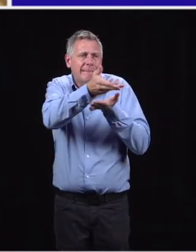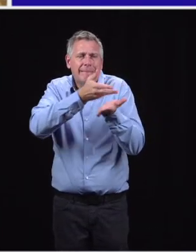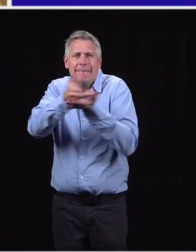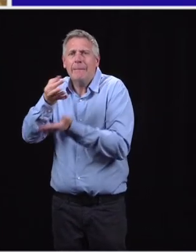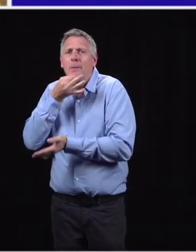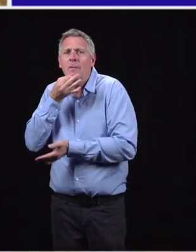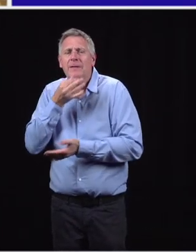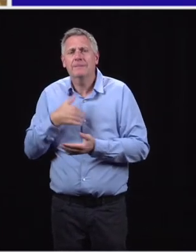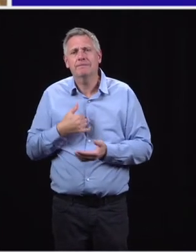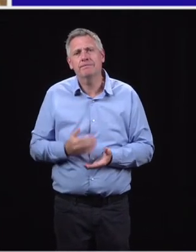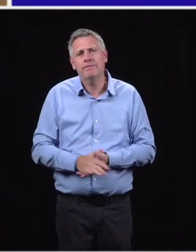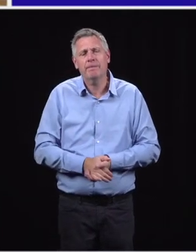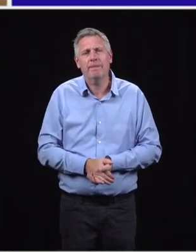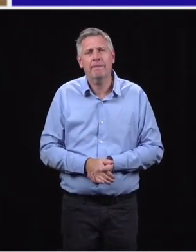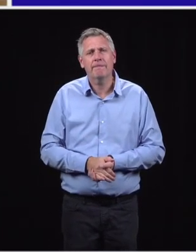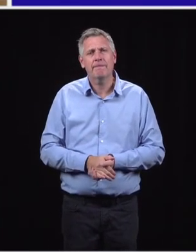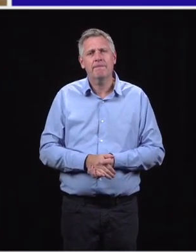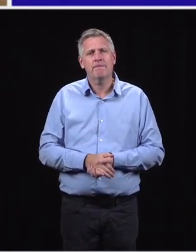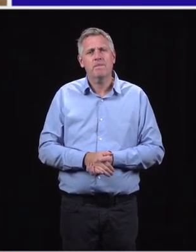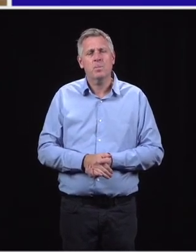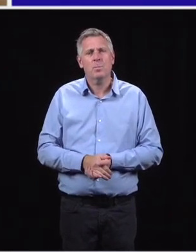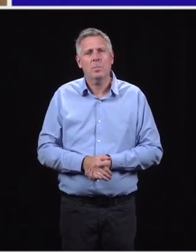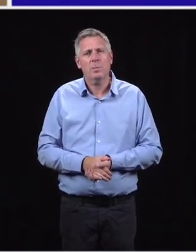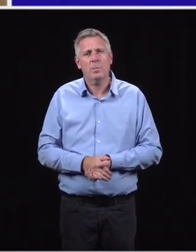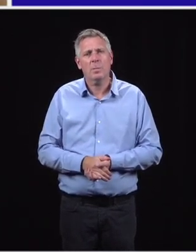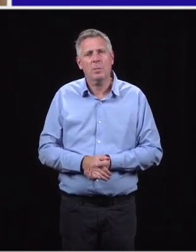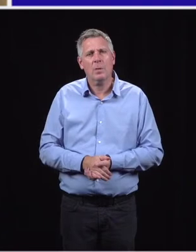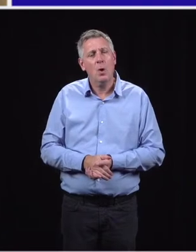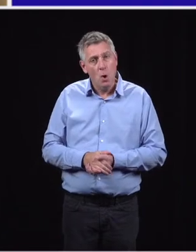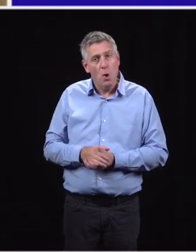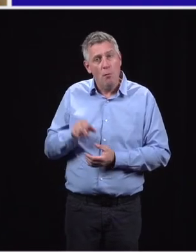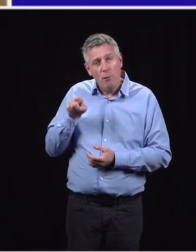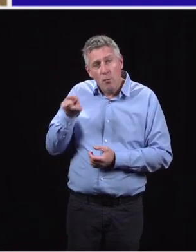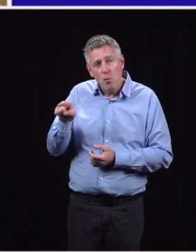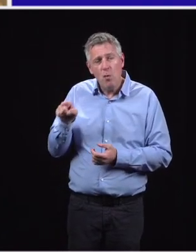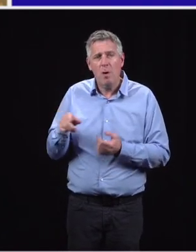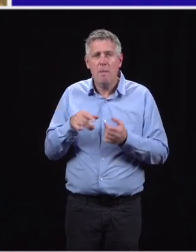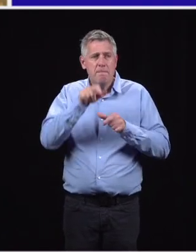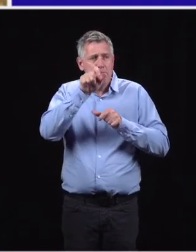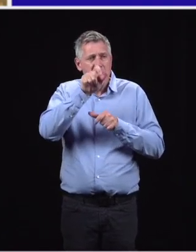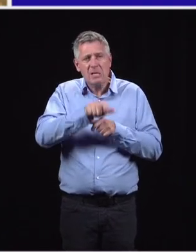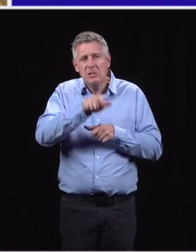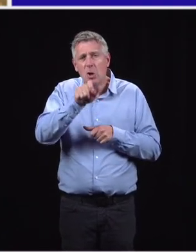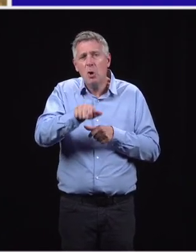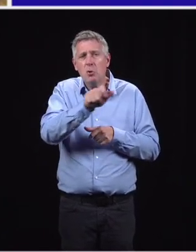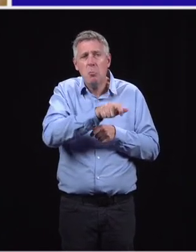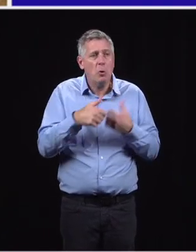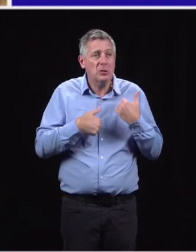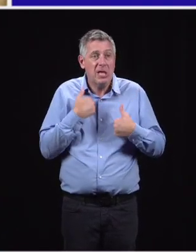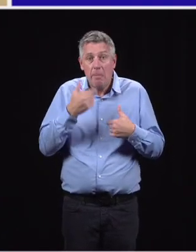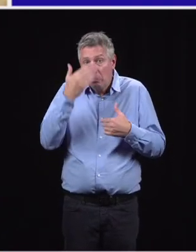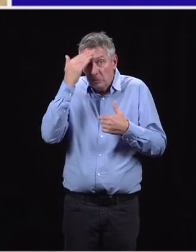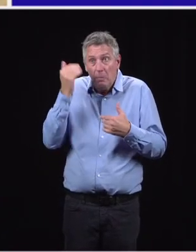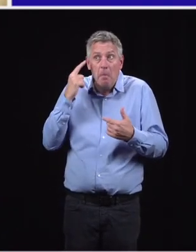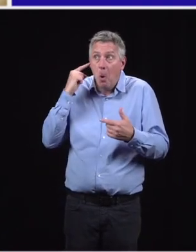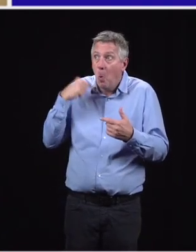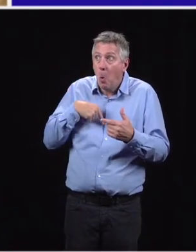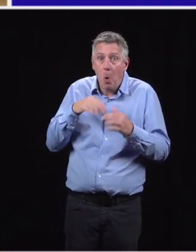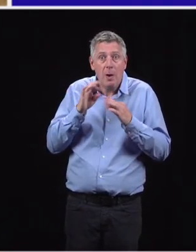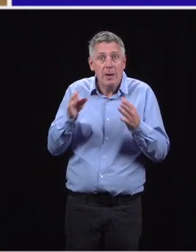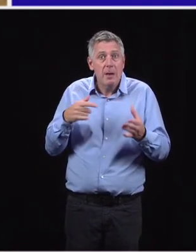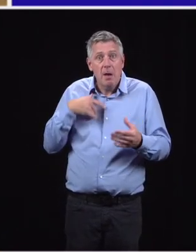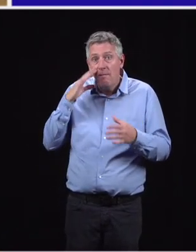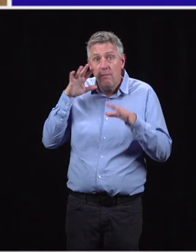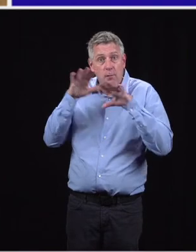vous voyez des choses que des personnes qui ne vivent pas par exemple le handicap au quotidien n'ont